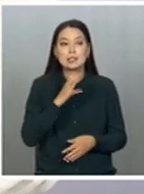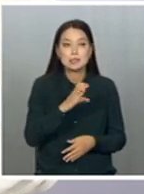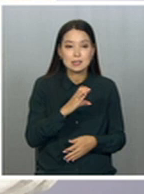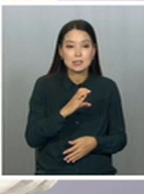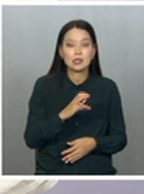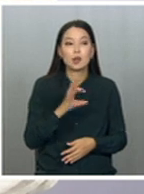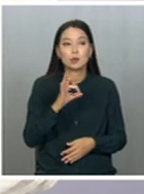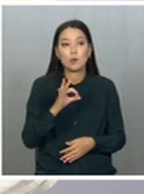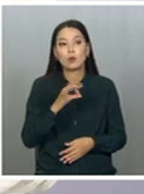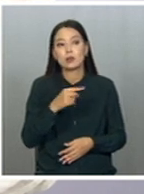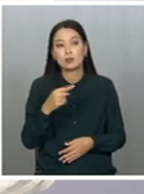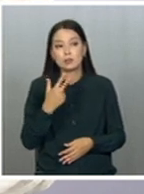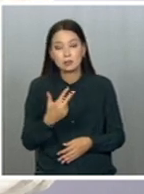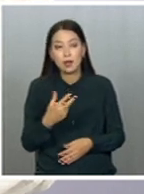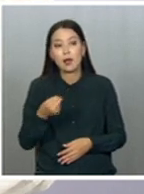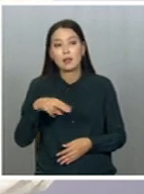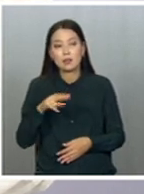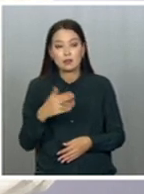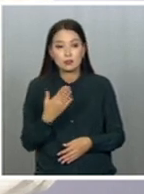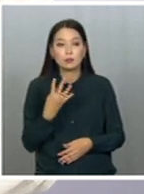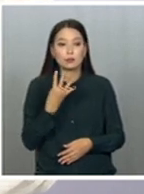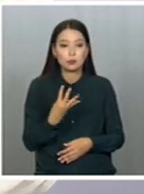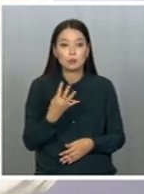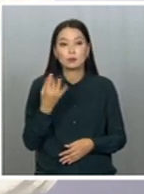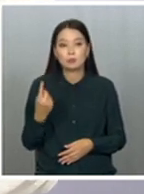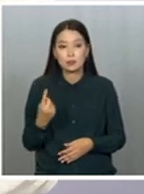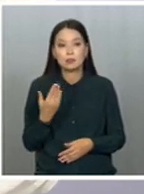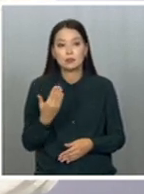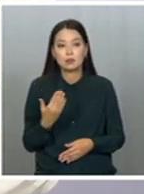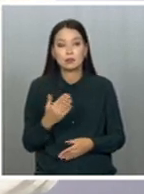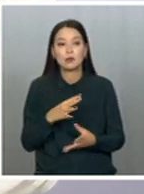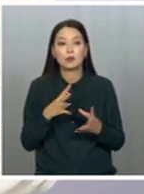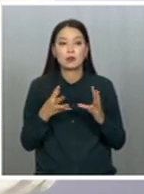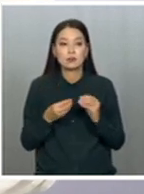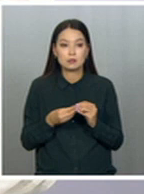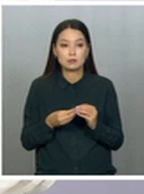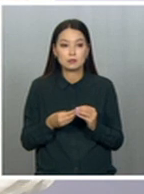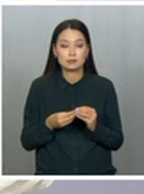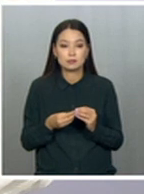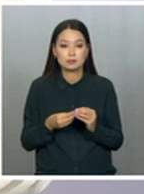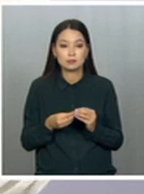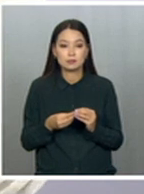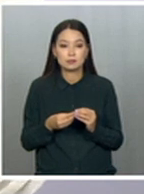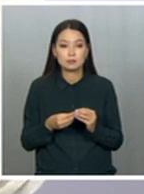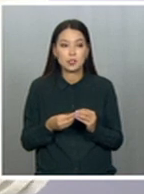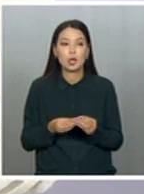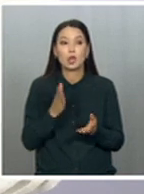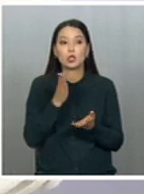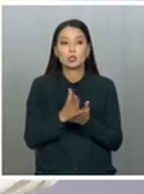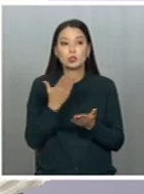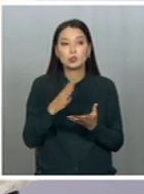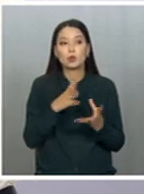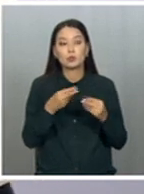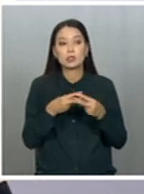D нүктесі координаттары, яғни C нүктесінің координаттары 0-де минус 3, D нүктесінің координаттары 4-де 1. Түзудің теңдеуін құрау